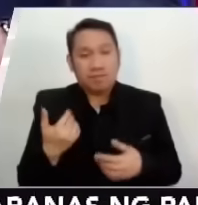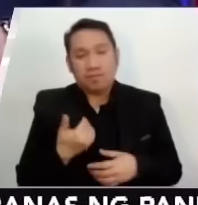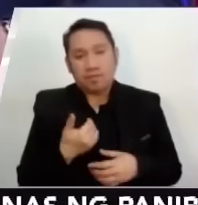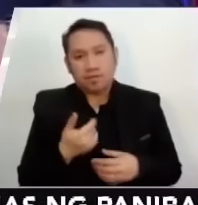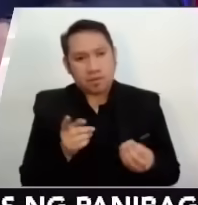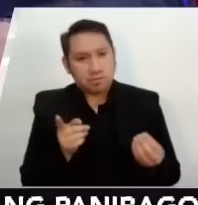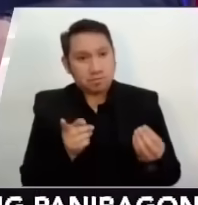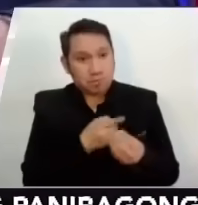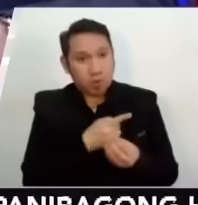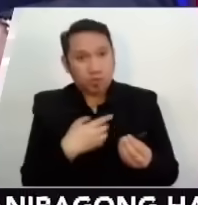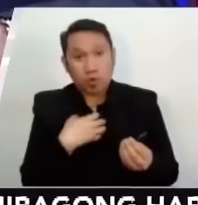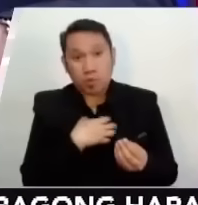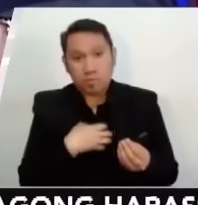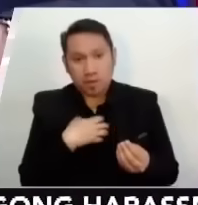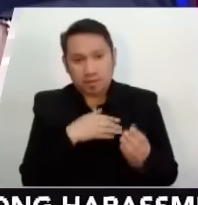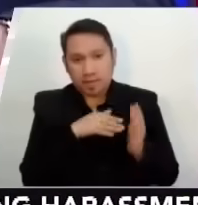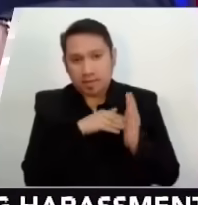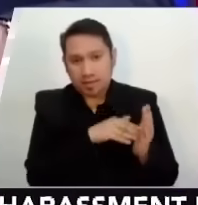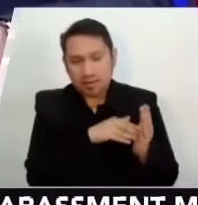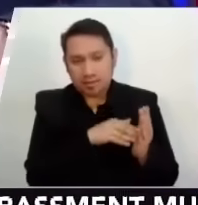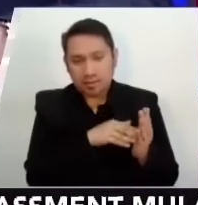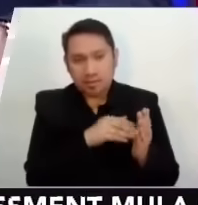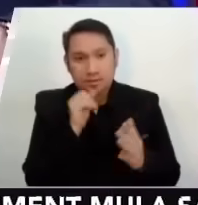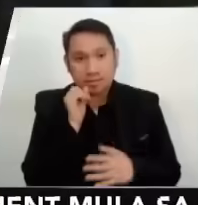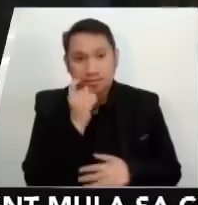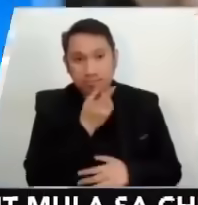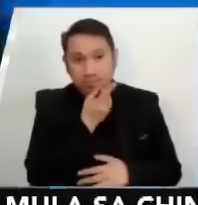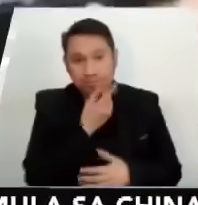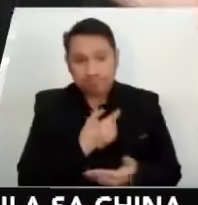unang balita si Chino Gaston.